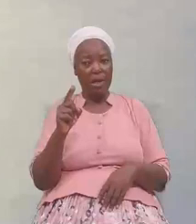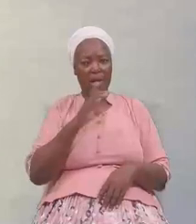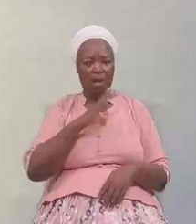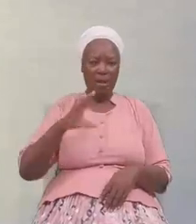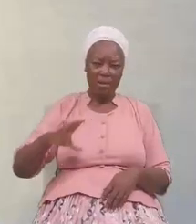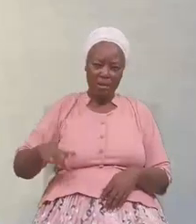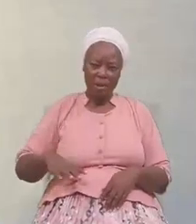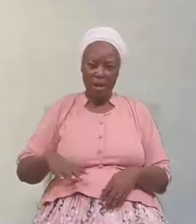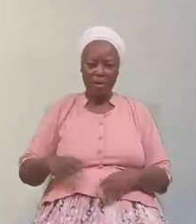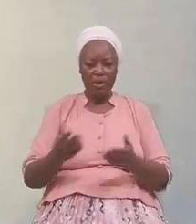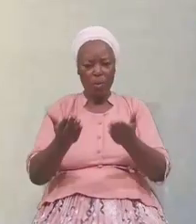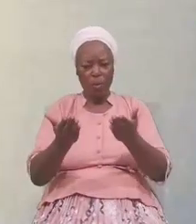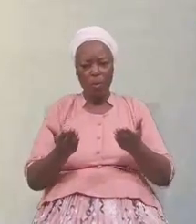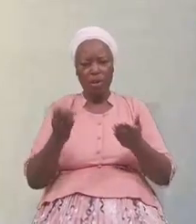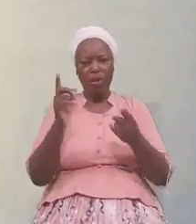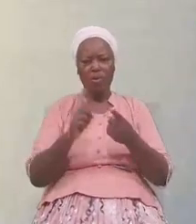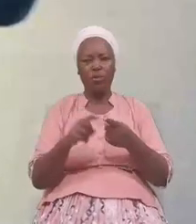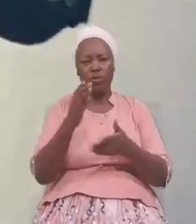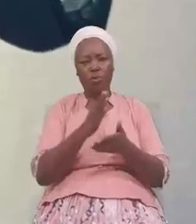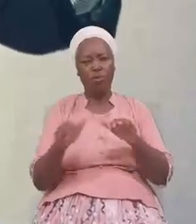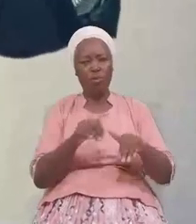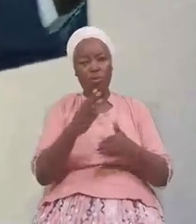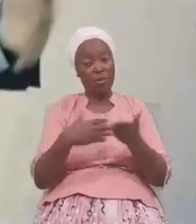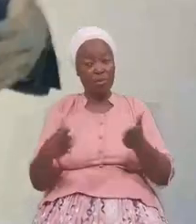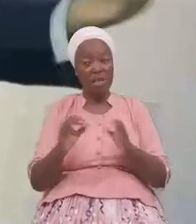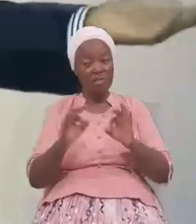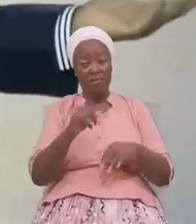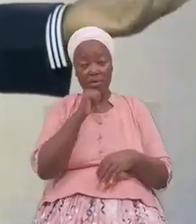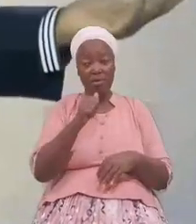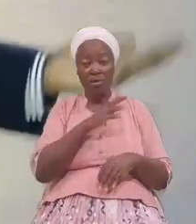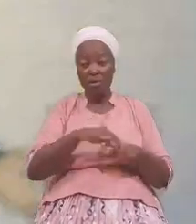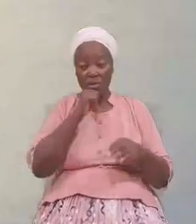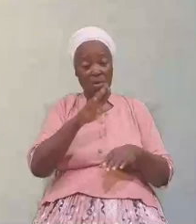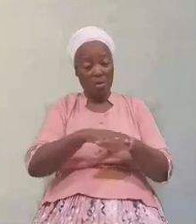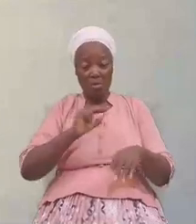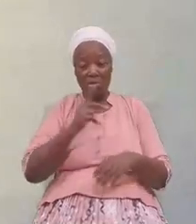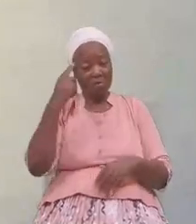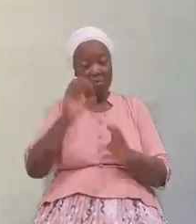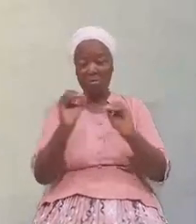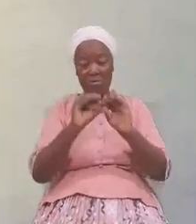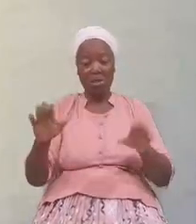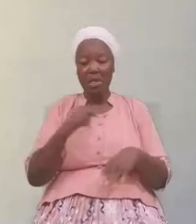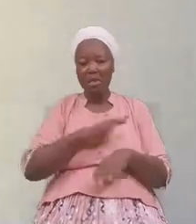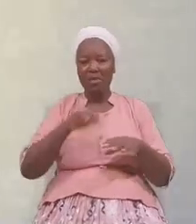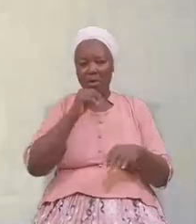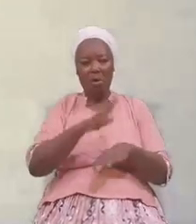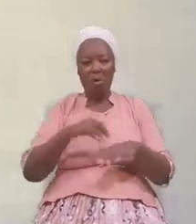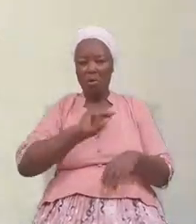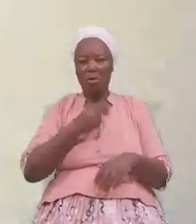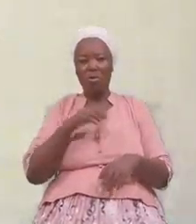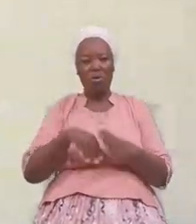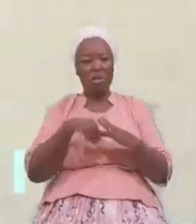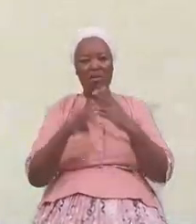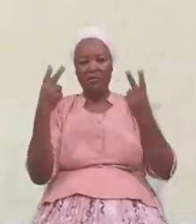Jésus voulait faire quelque chose. Autrement, il ne nous appelle pas pour rien. Il ne nous appelle pas en vain.